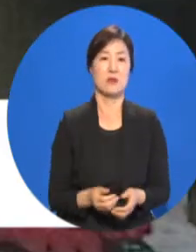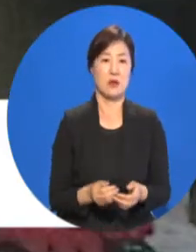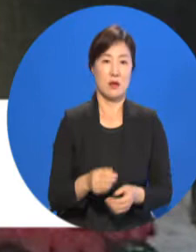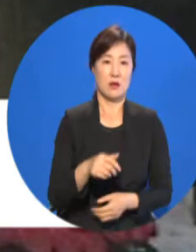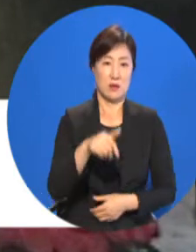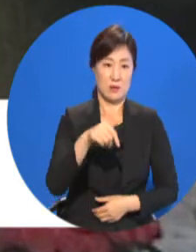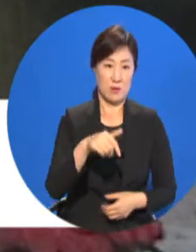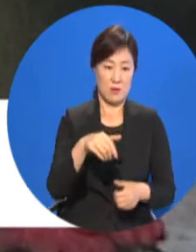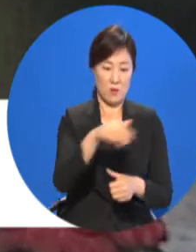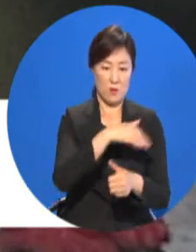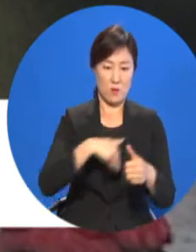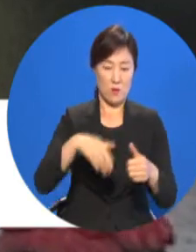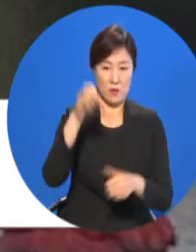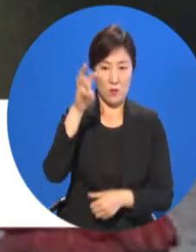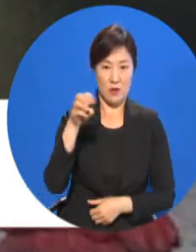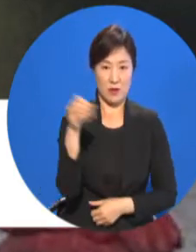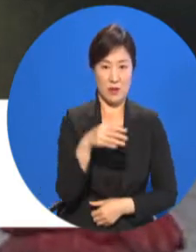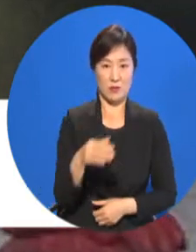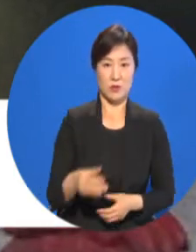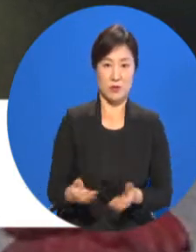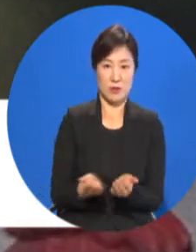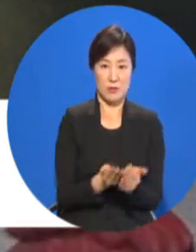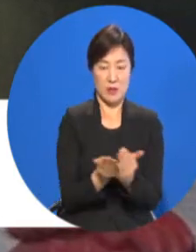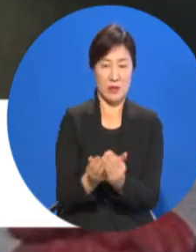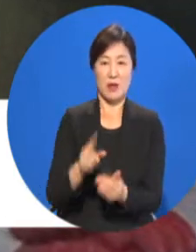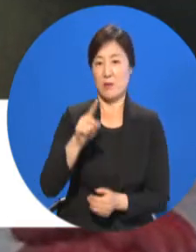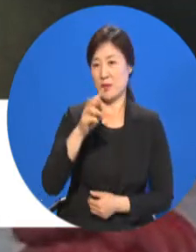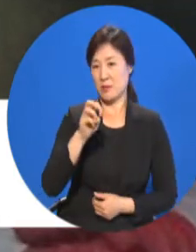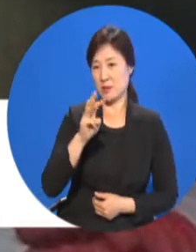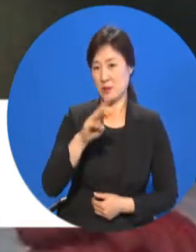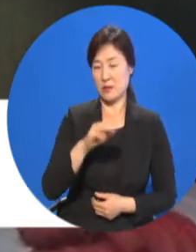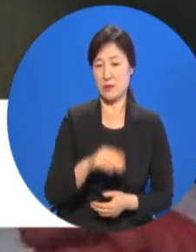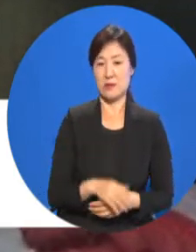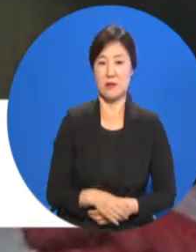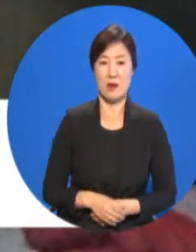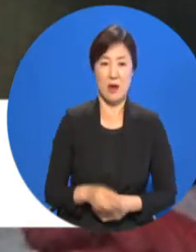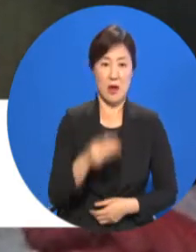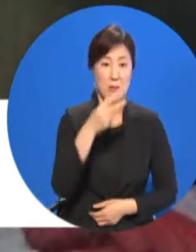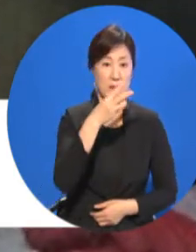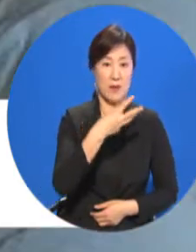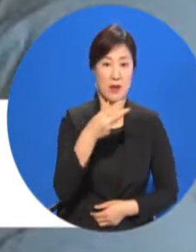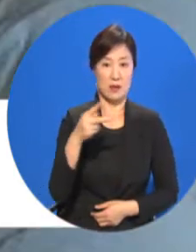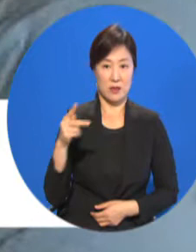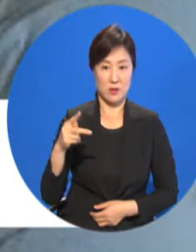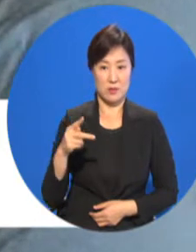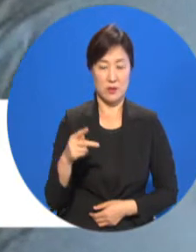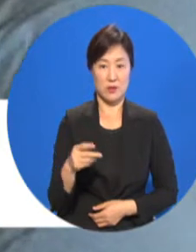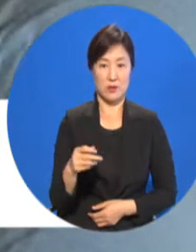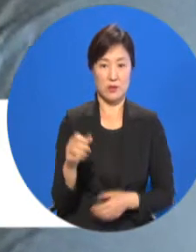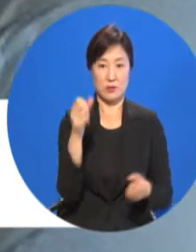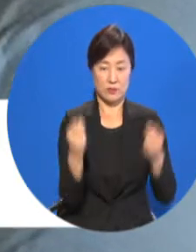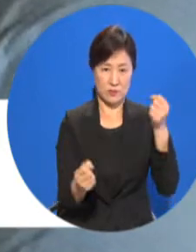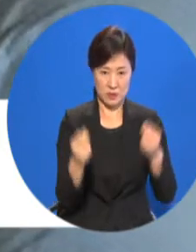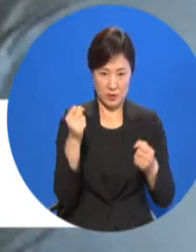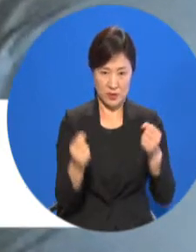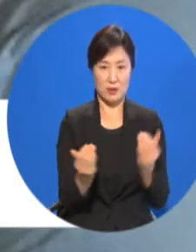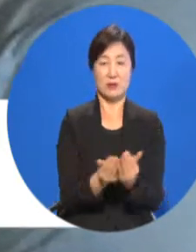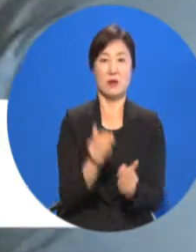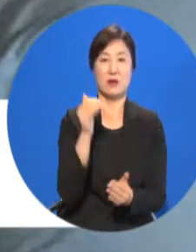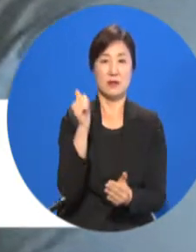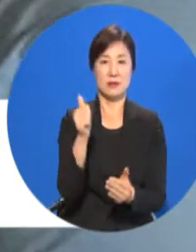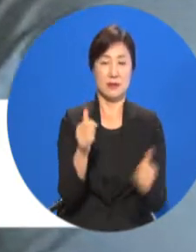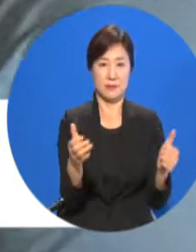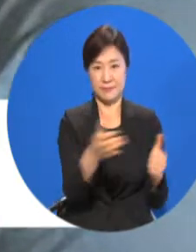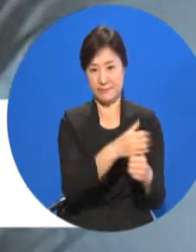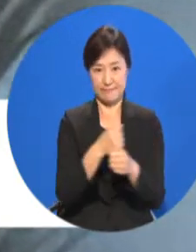슬래그 매립장 인근 해상에서 134톤급 선박을 8km가량을 지그재그로 운항한 선장 61살